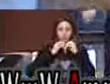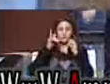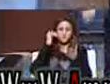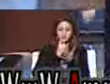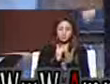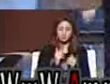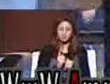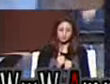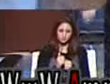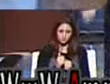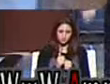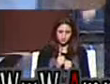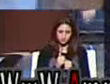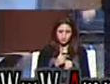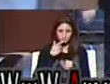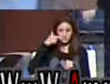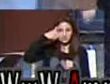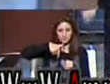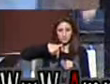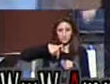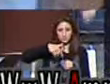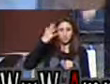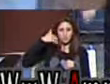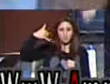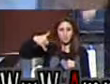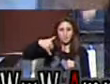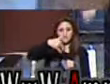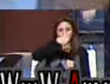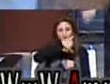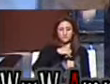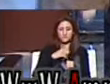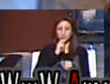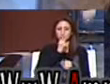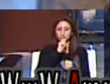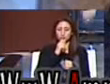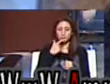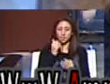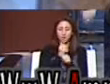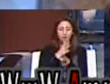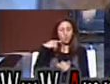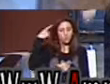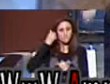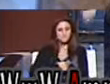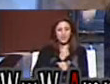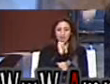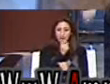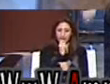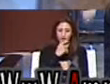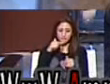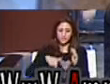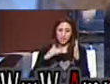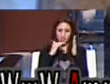عندما اعترضنا ان يحاصر احد مدينه الانتاج الاعلامي ويحجب صوتنا كنا ندافع عن حريه الراي والاعلام،